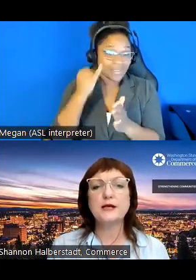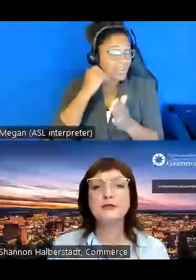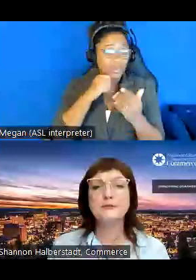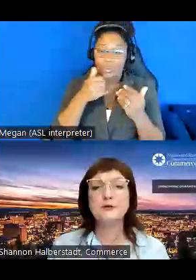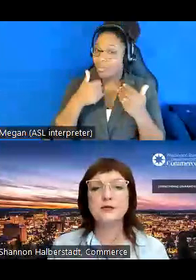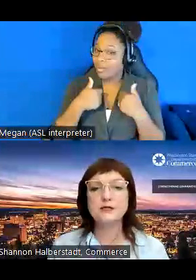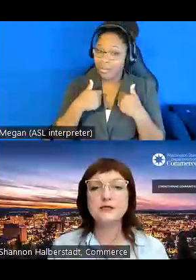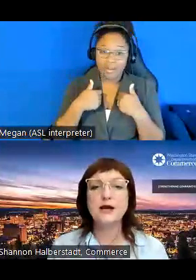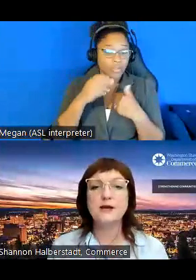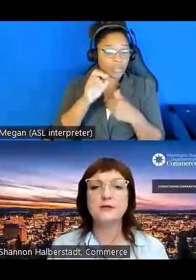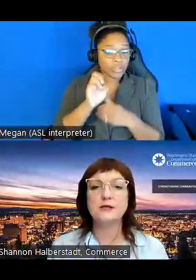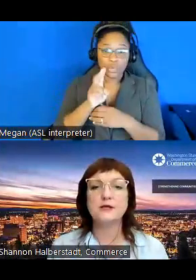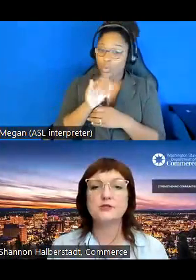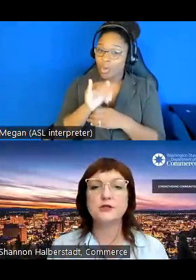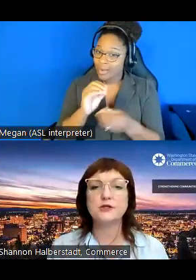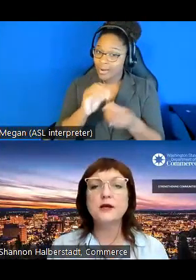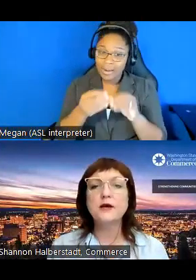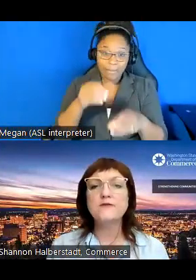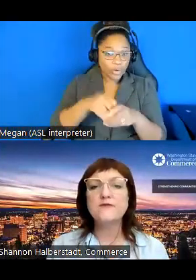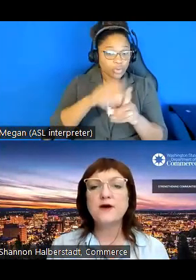그리고 UEI